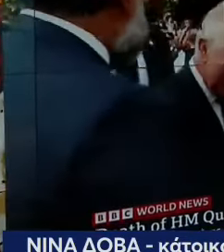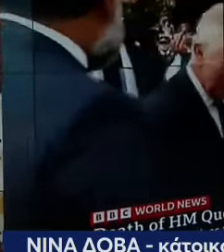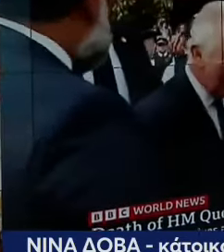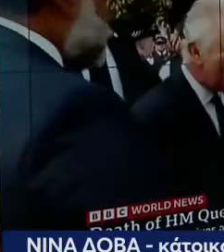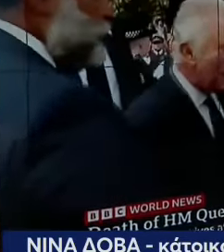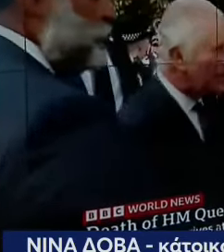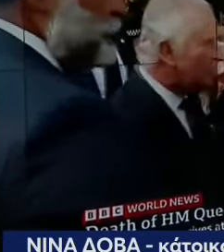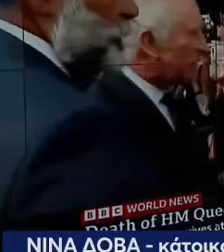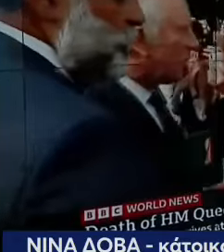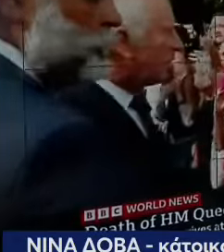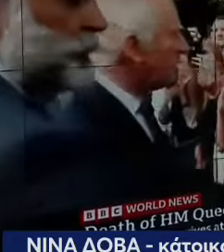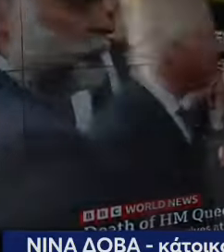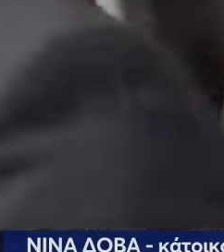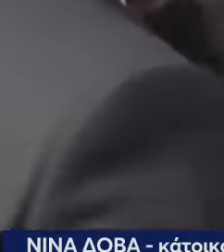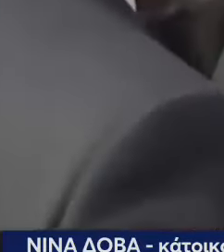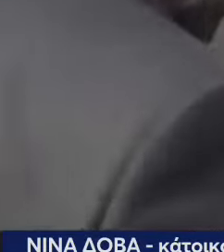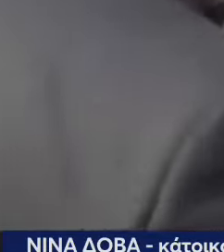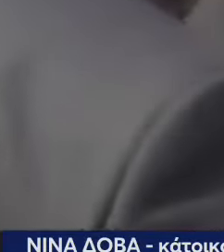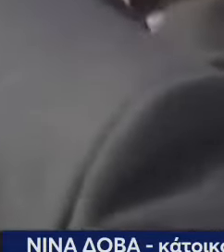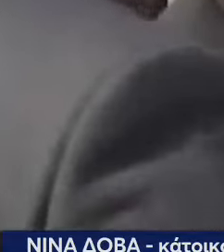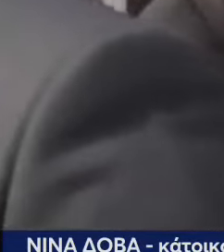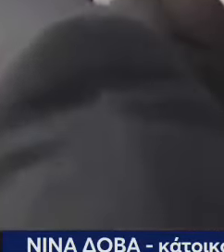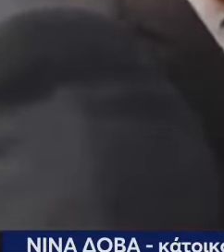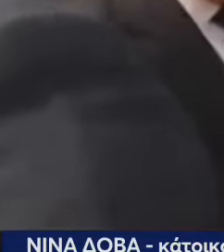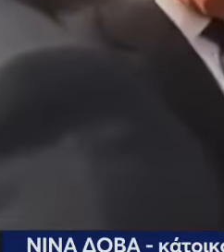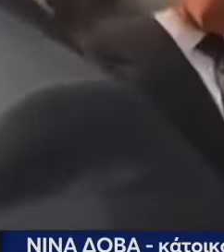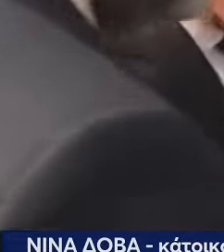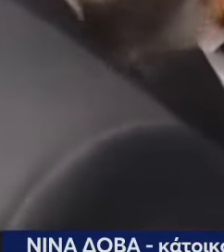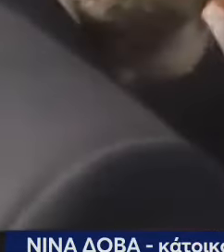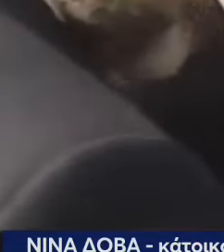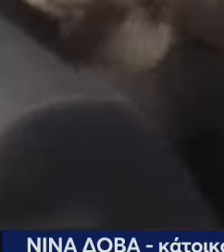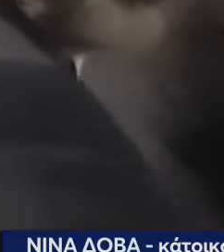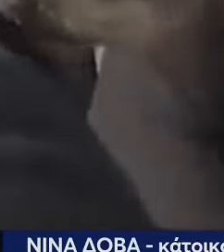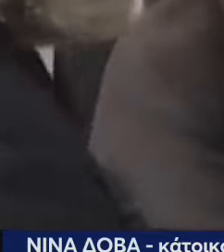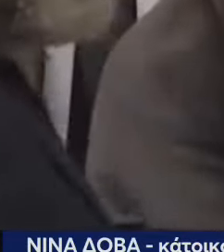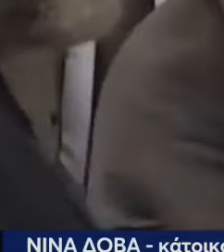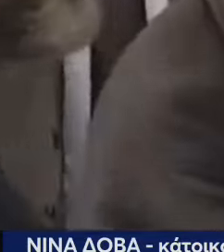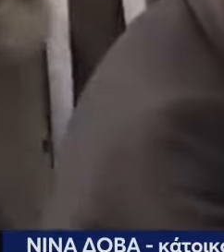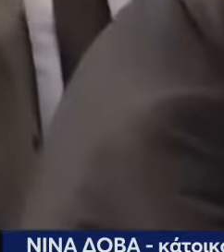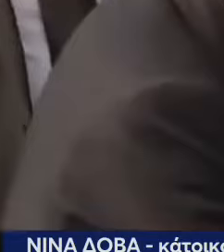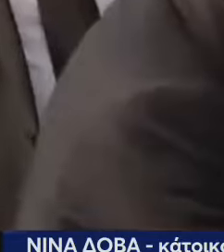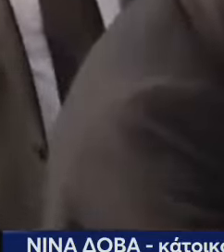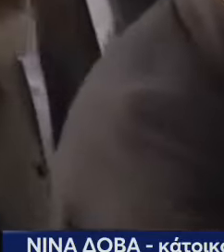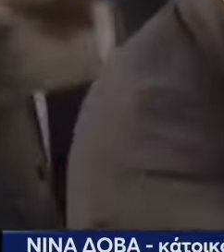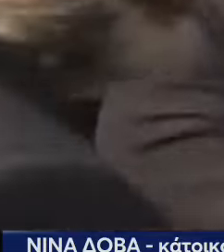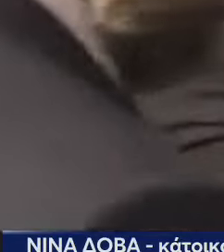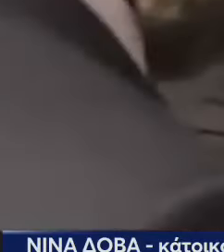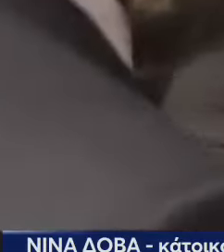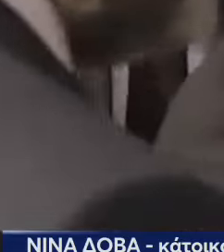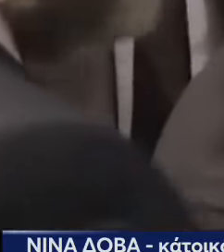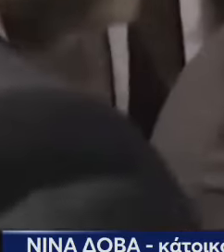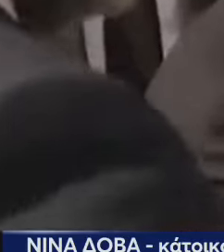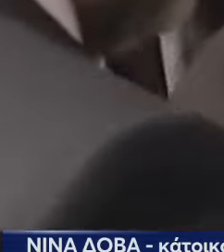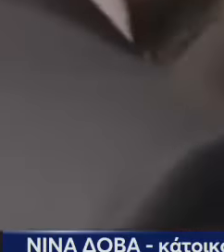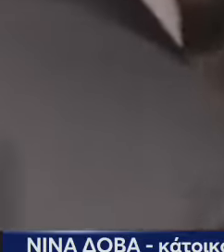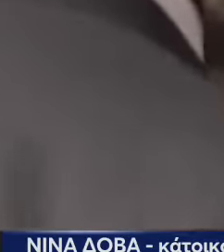πολλοί κόσμος είχε ανησυχήσει από χθες το βράδυ, μάλιστα χθες απόγευμα, γιατί δεν υπήρξε κάποια ενημέρωση κατευθείαν για τη Βασίλισσα. Υπήρξε κάποια